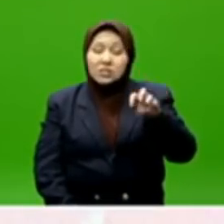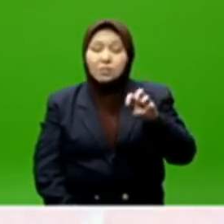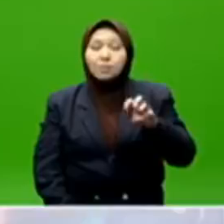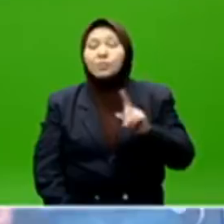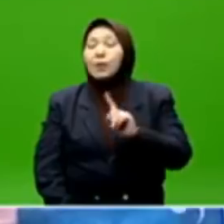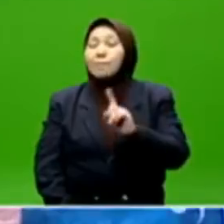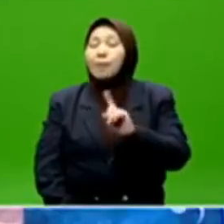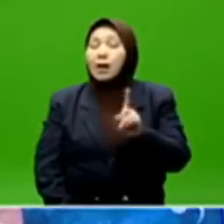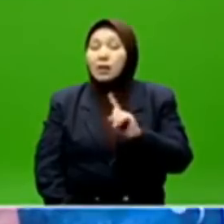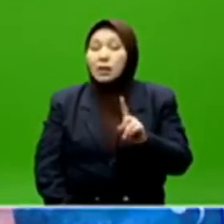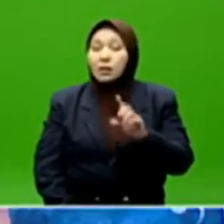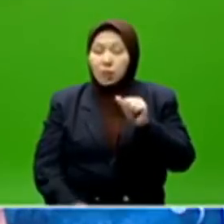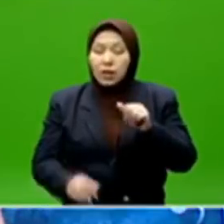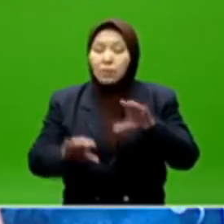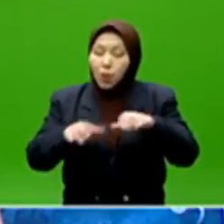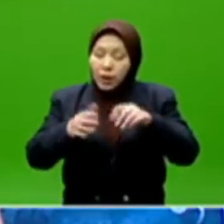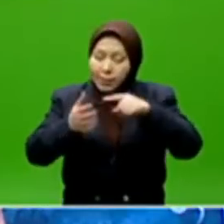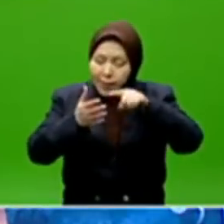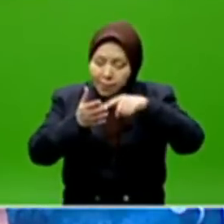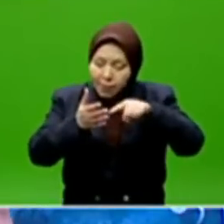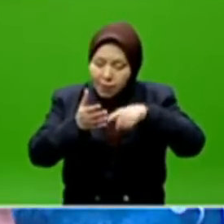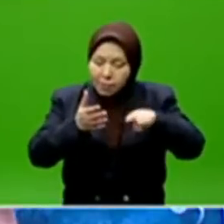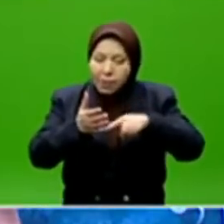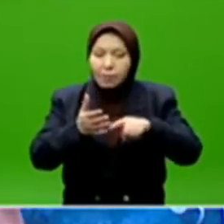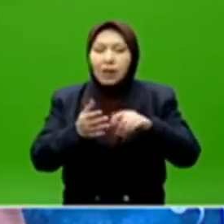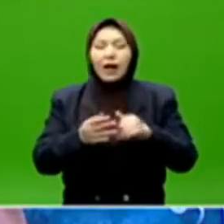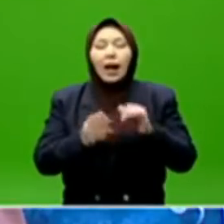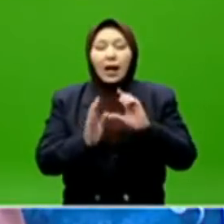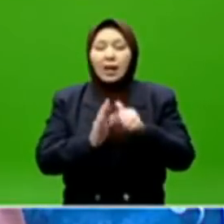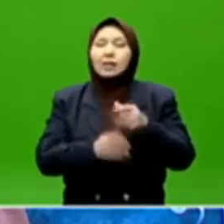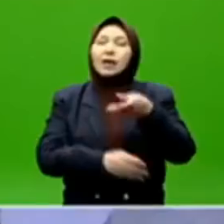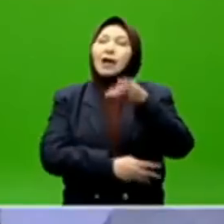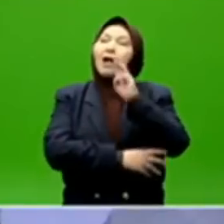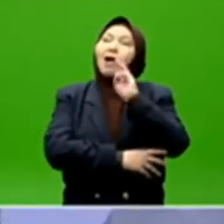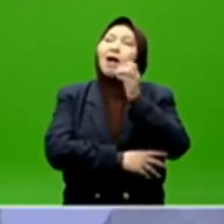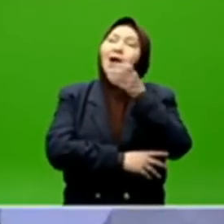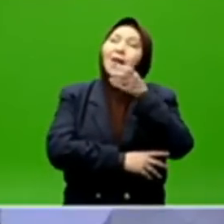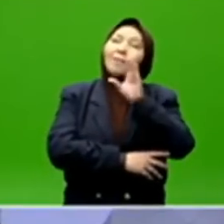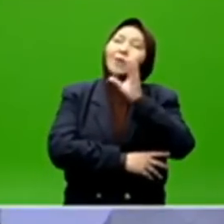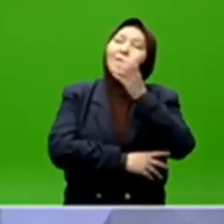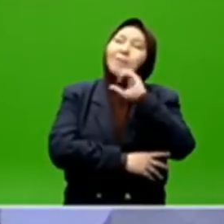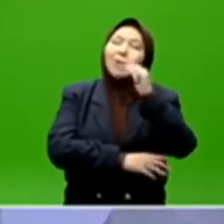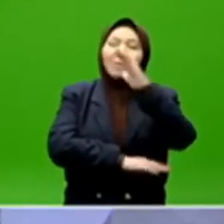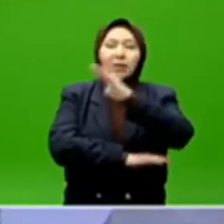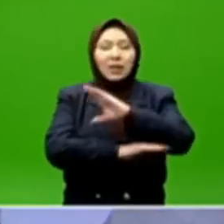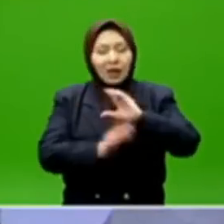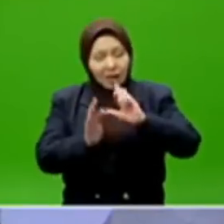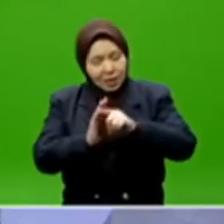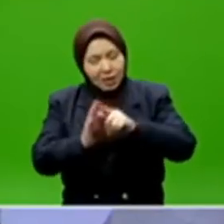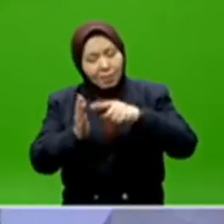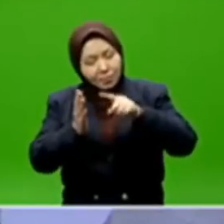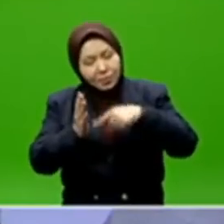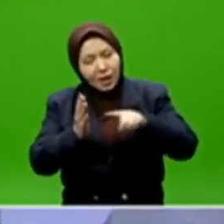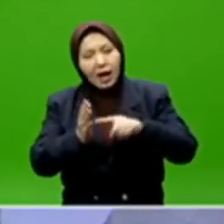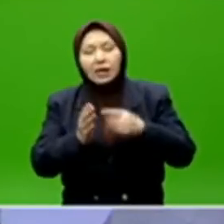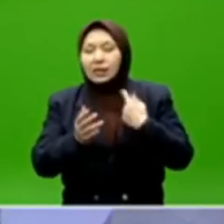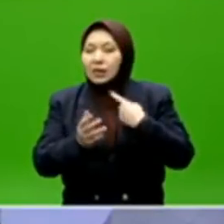Ha, jadi bolehlah buat ulang kaji sikit sambil minum petang sekejap lagi. Contohlah Ustaz. Jadi untuk sama-sama kita